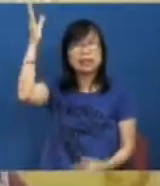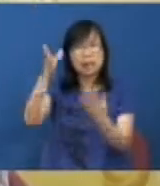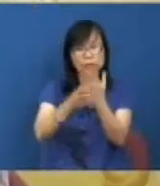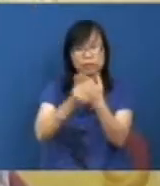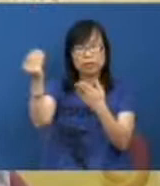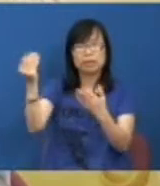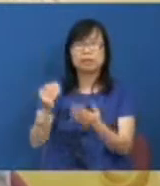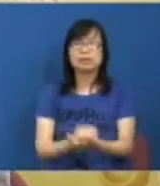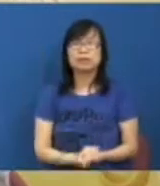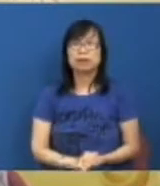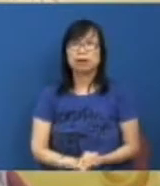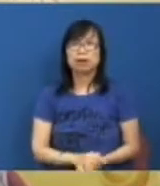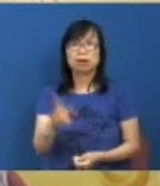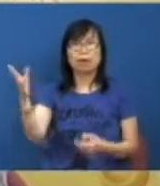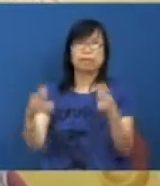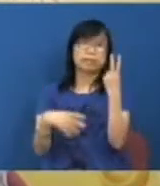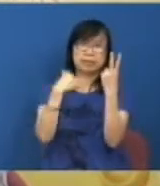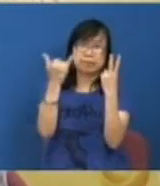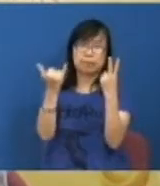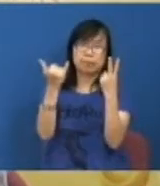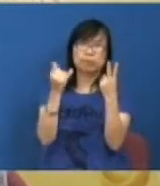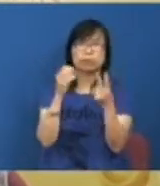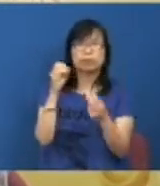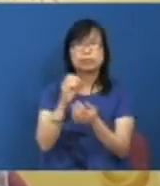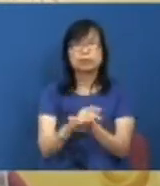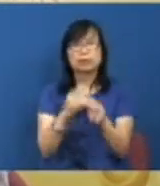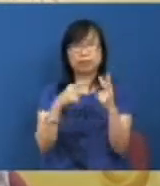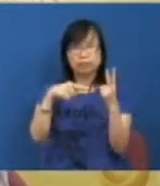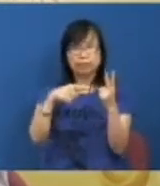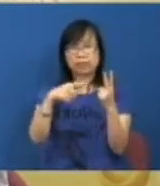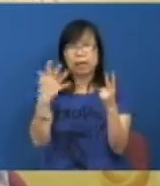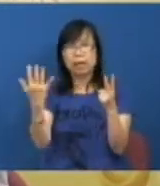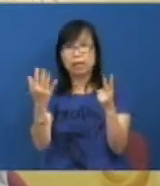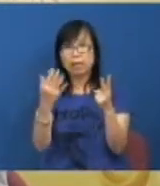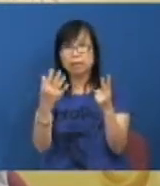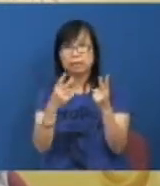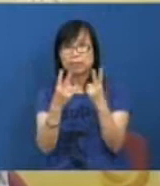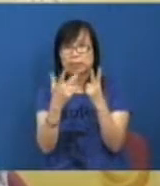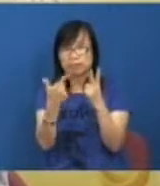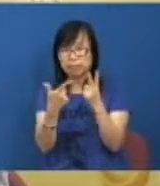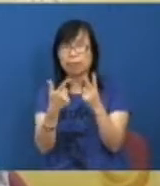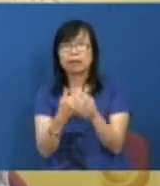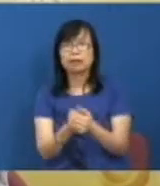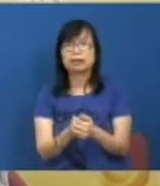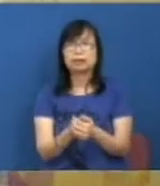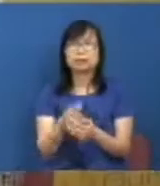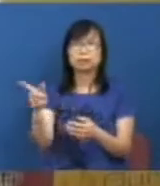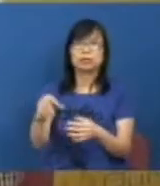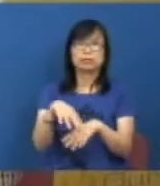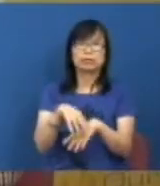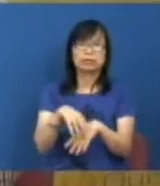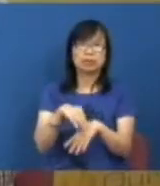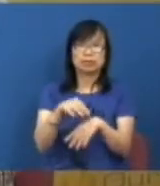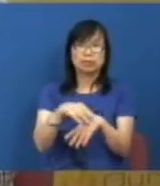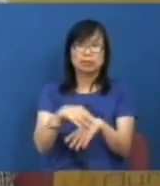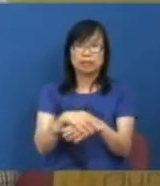真係廿比較準，可能26度，甚至28度已經 咁開把風扇罩一罩就掂啦，係啊，咁咪仲慳電咩？慳